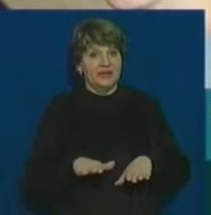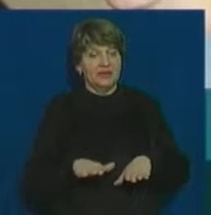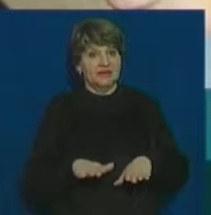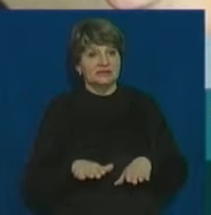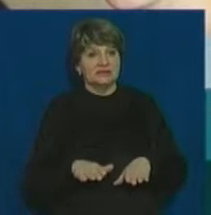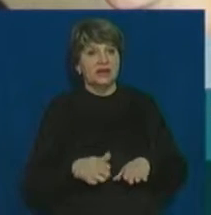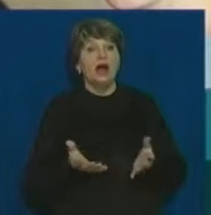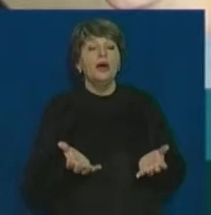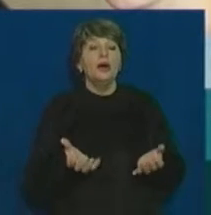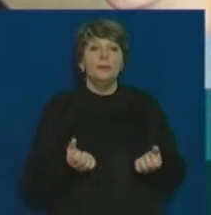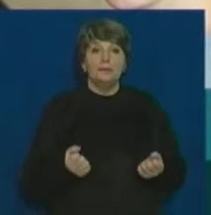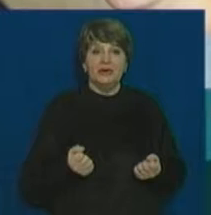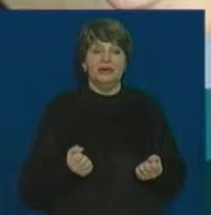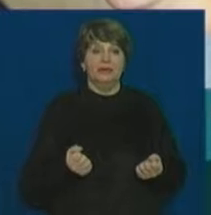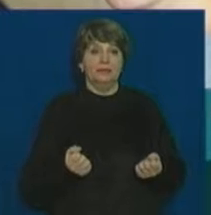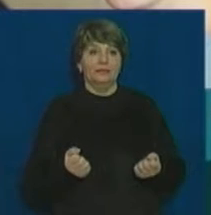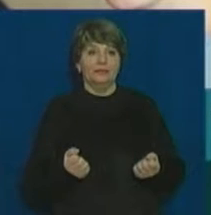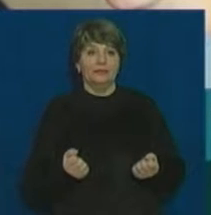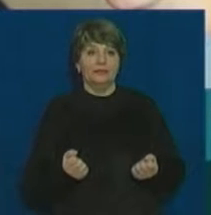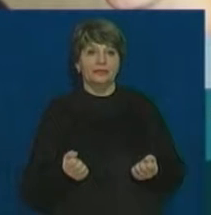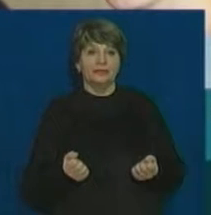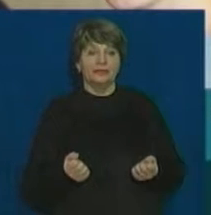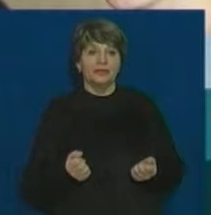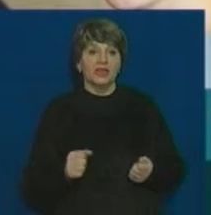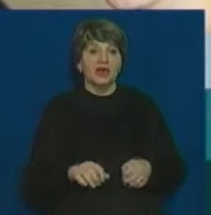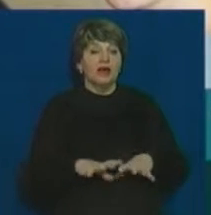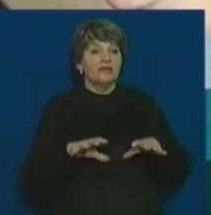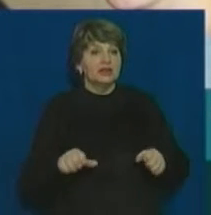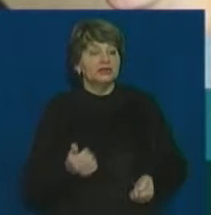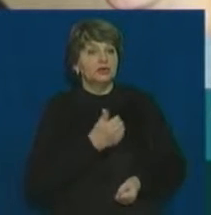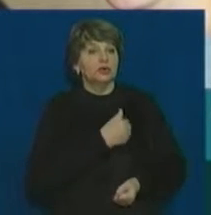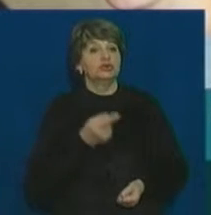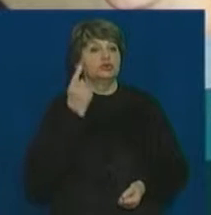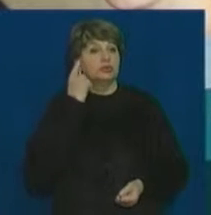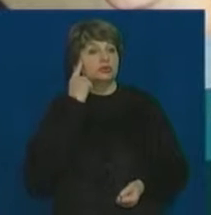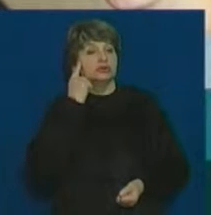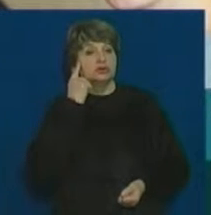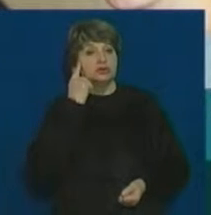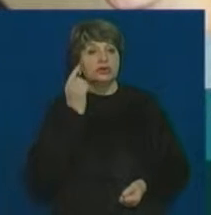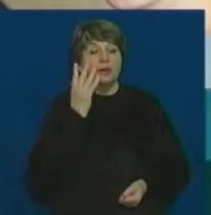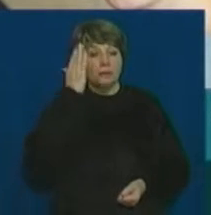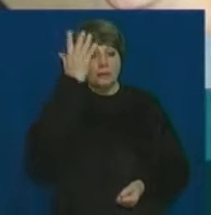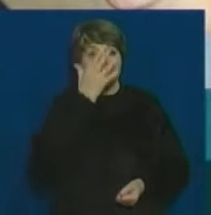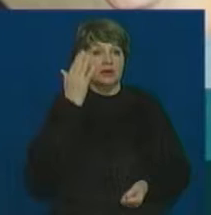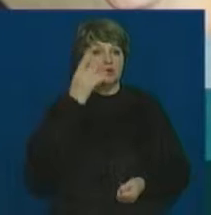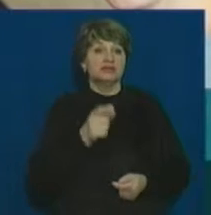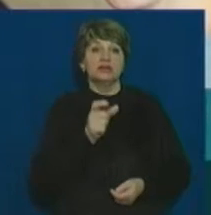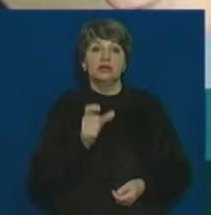тобто приймаємо владу рішення, що так влада хоче почути думку громади з того чи іншого